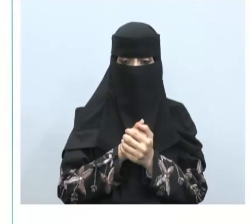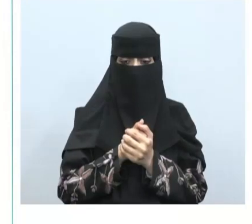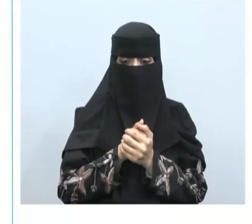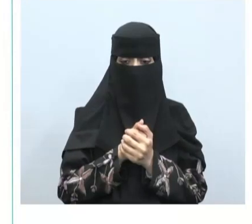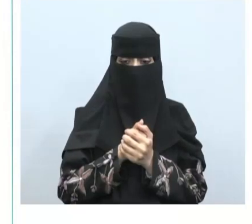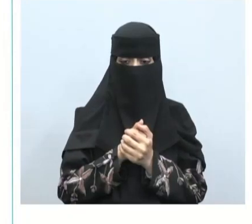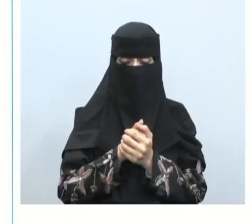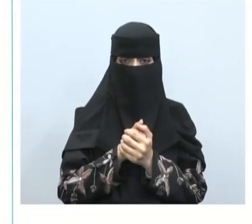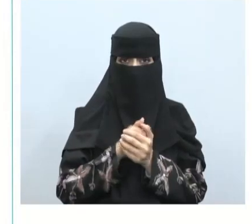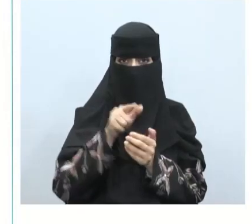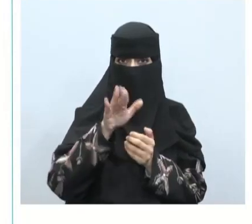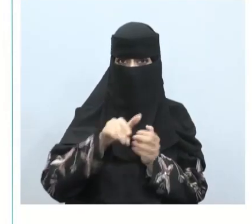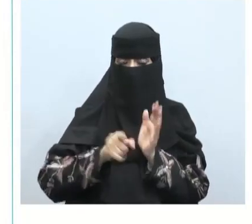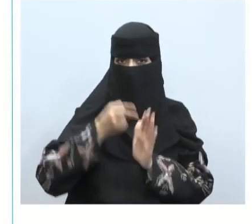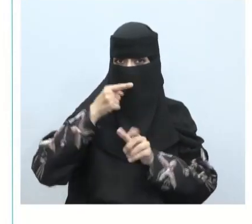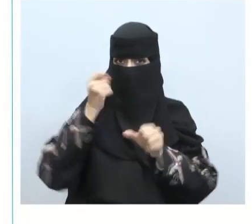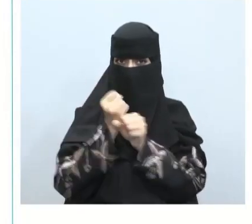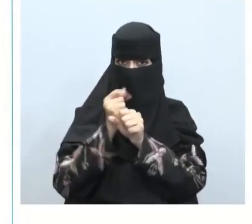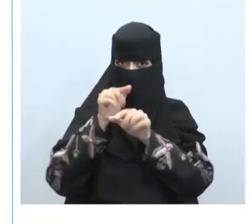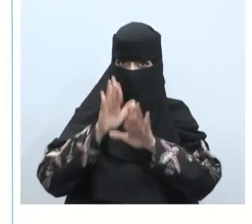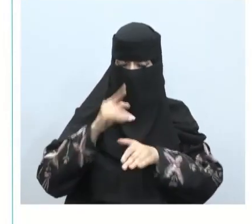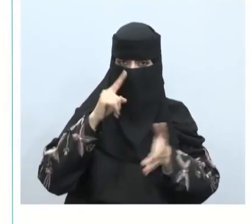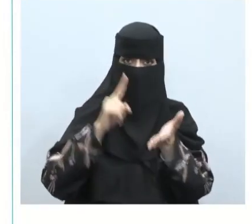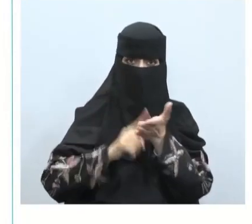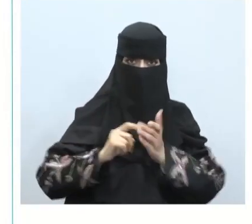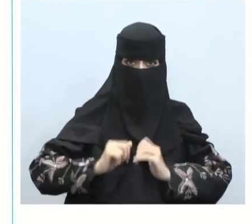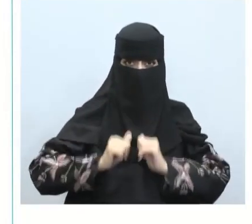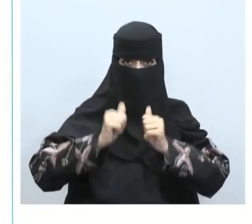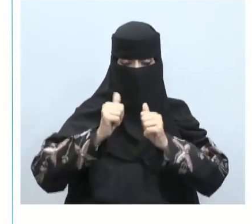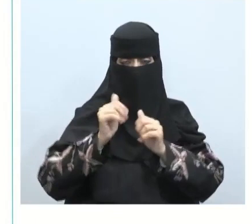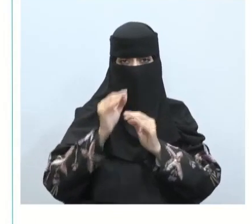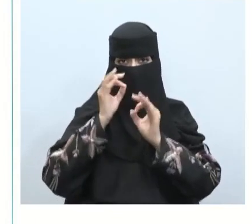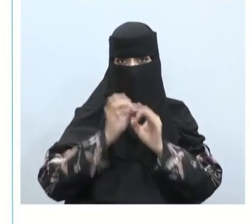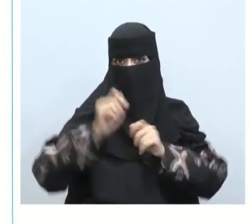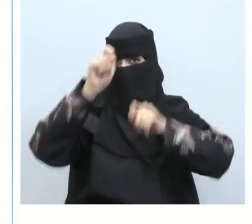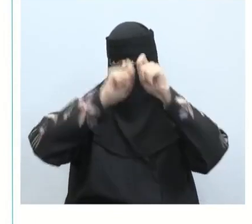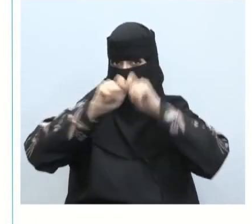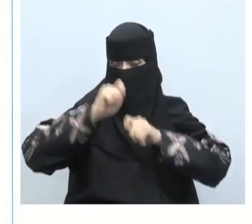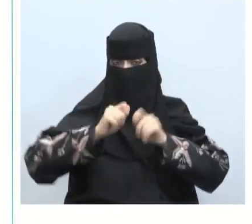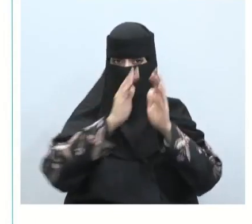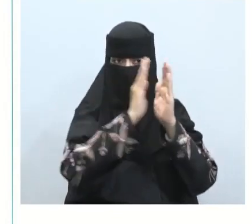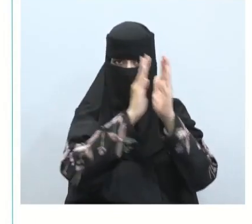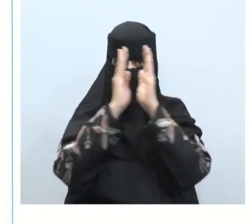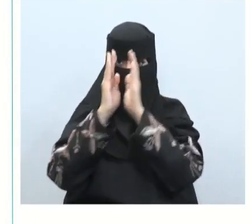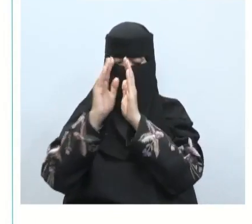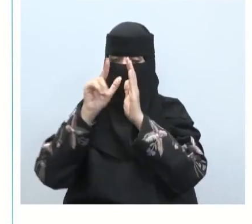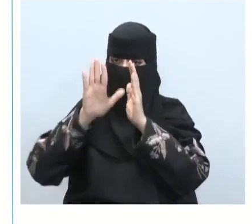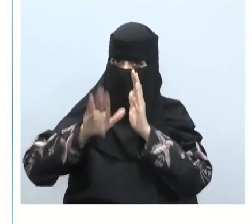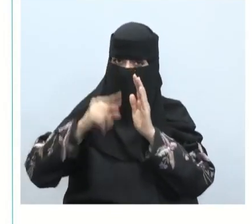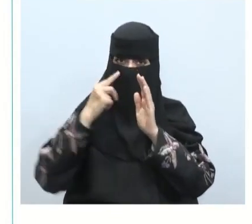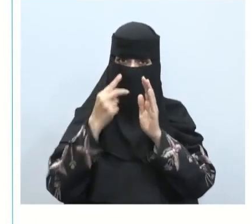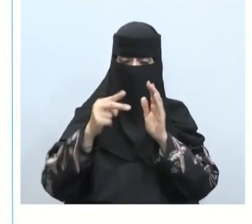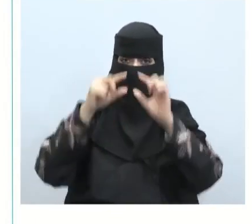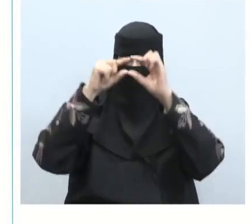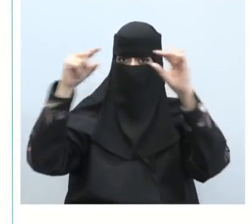للتدريب اذا اول المهام التي المراد تنفيذها هو استخدام الملف الموجود امامك